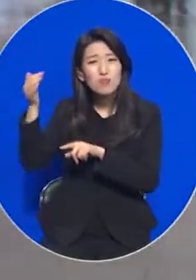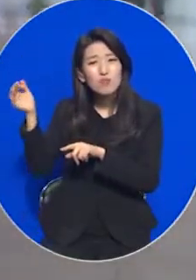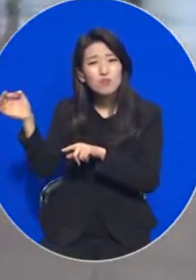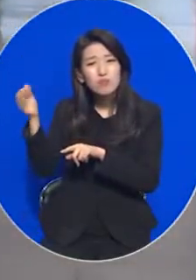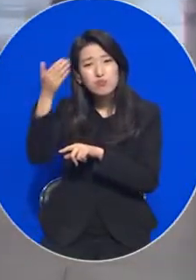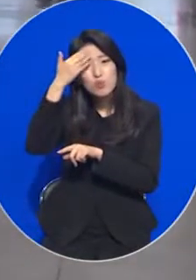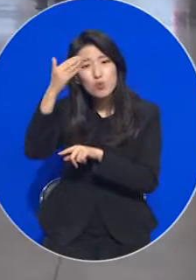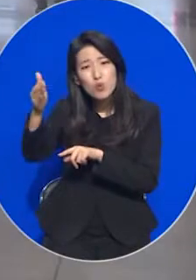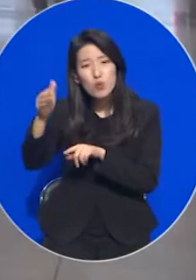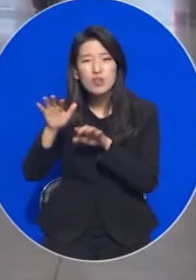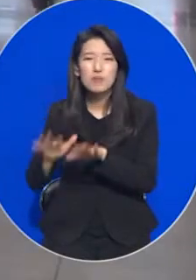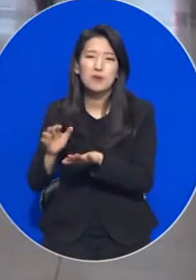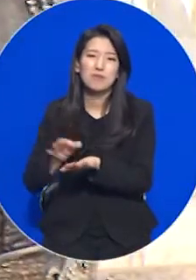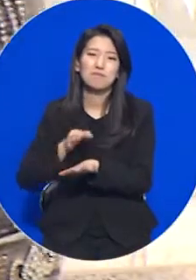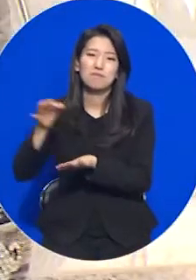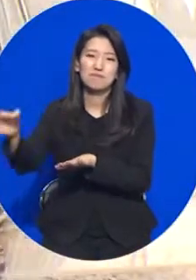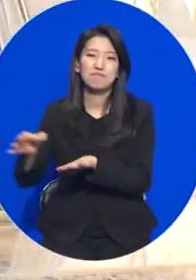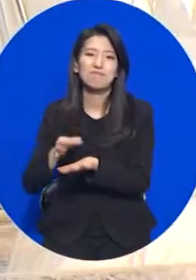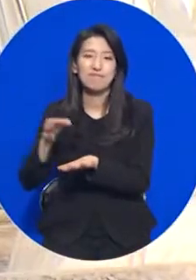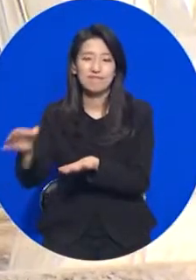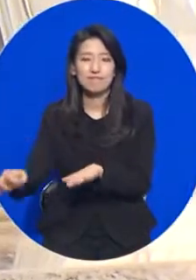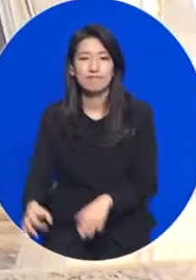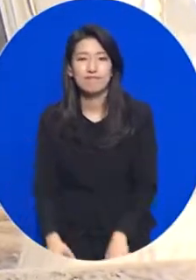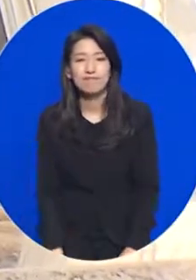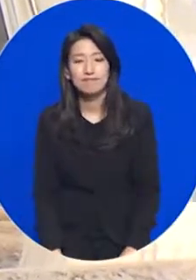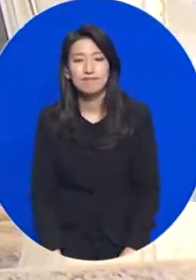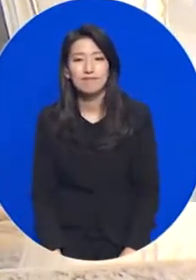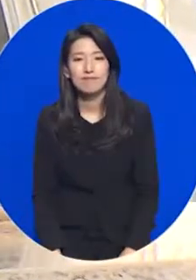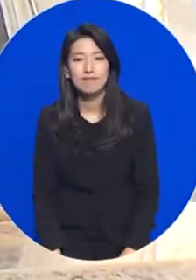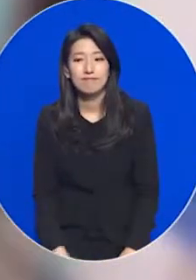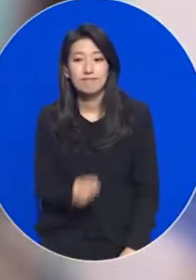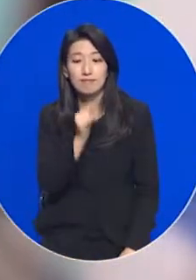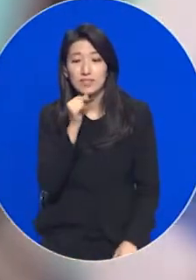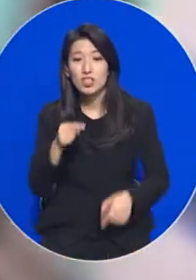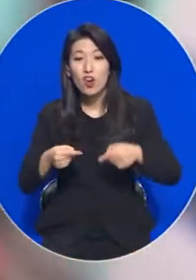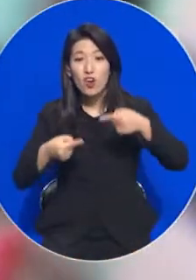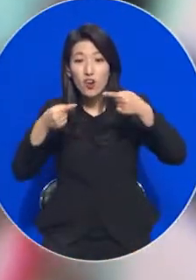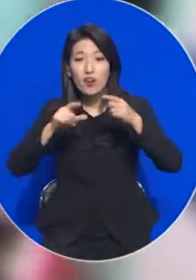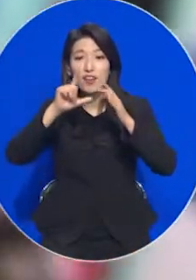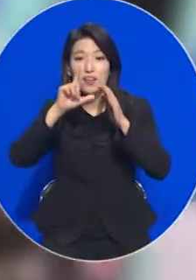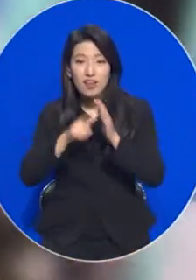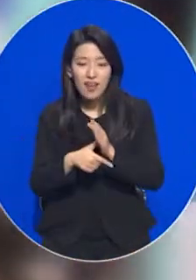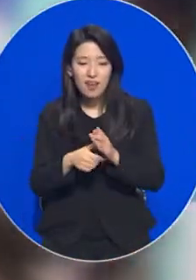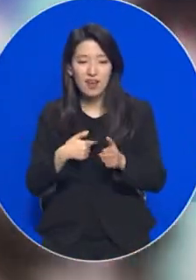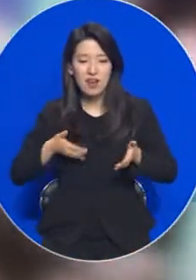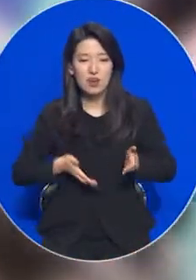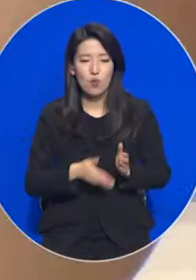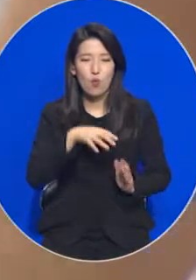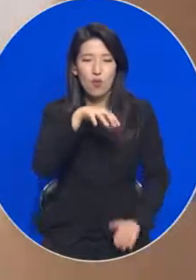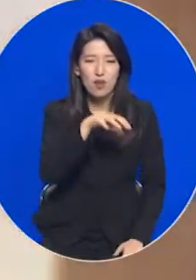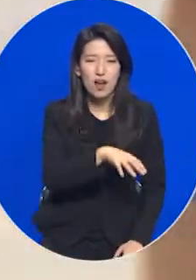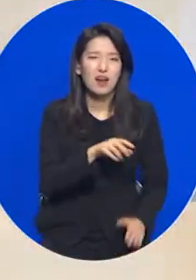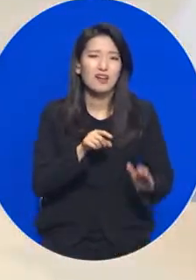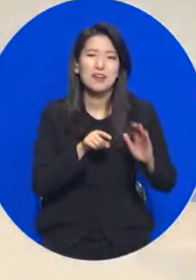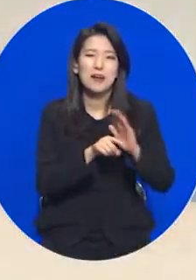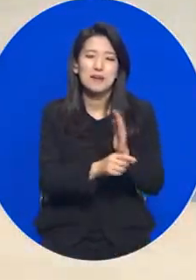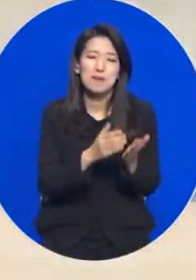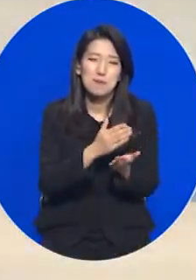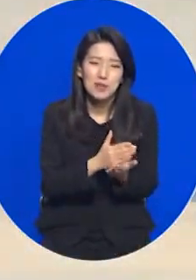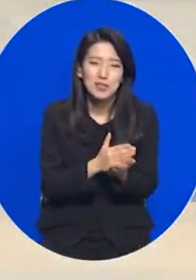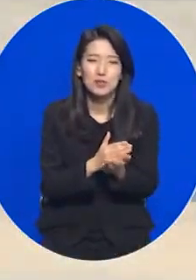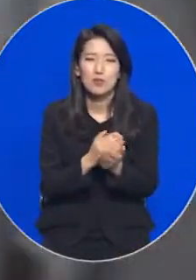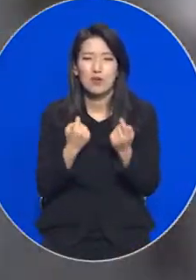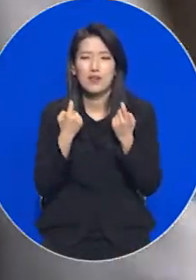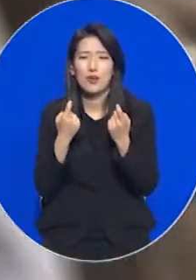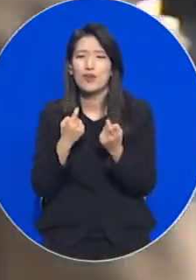정부는 이번 설 명절에도 이동 자제를 당부하면서 설 연휴 고향 방문과 여행 최소화를 기본 방향으로 오는